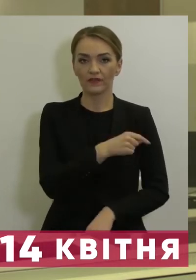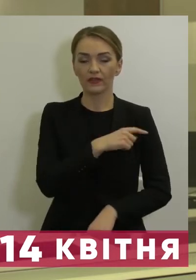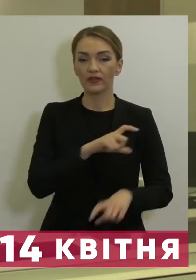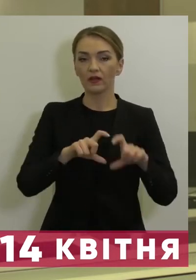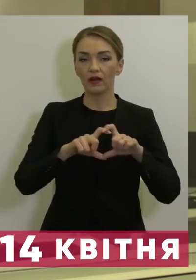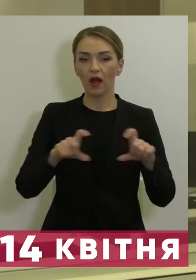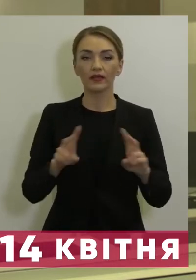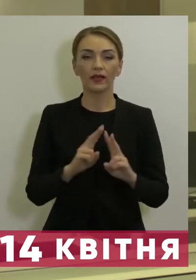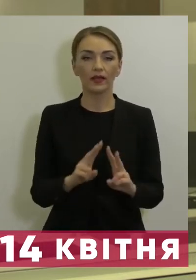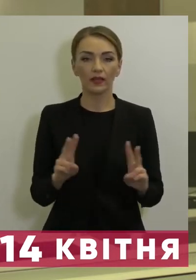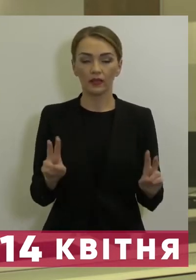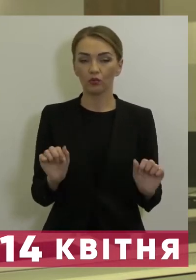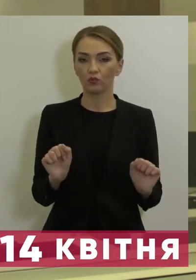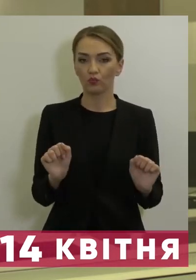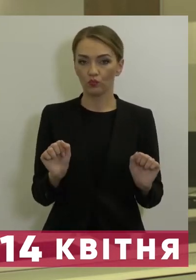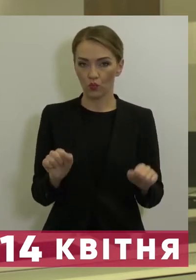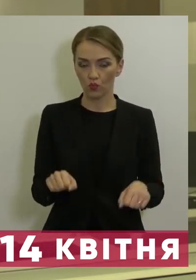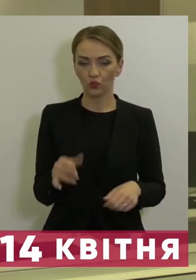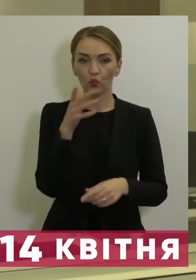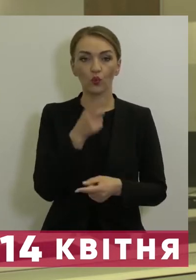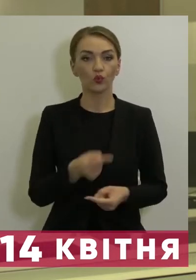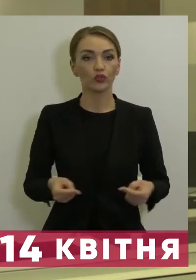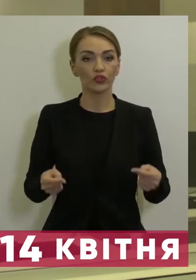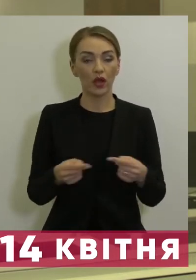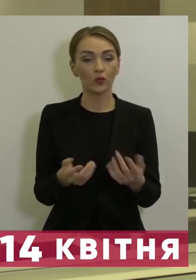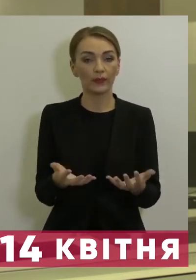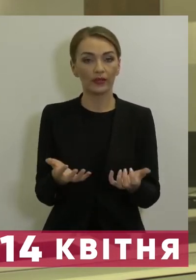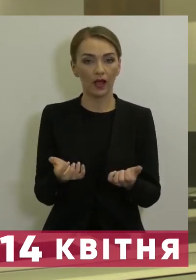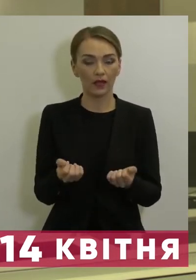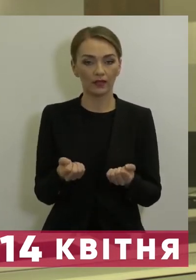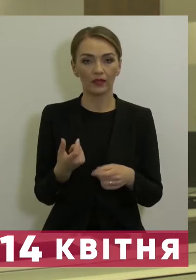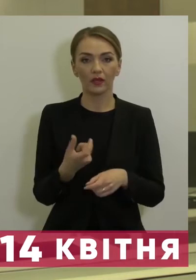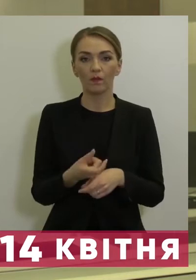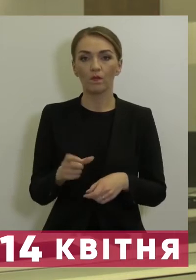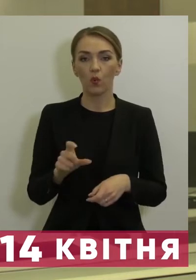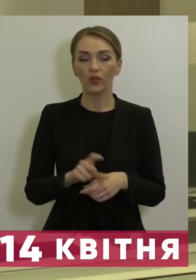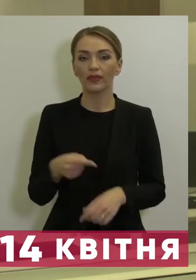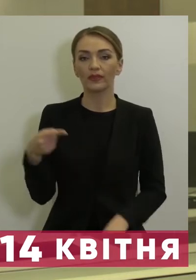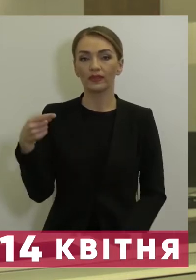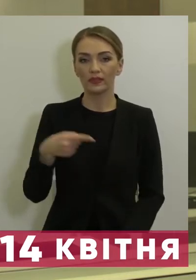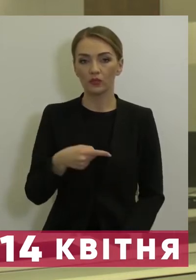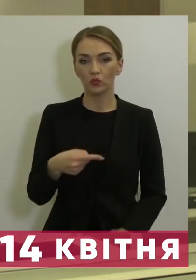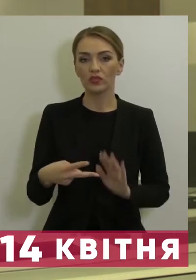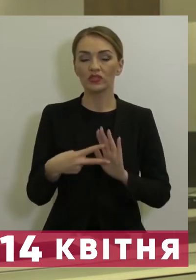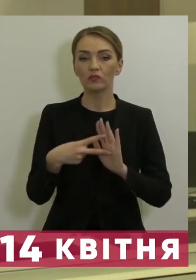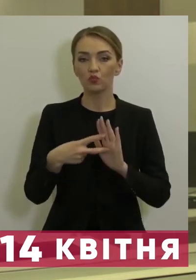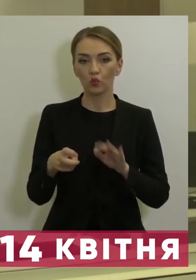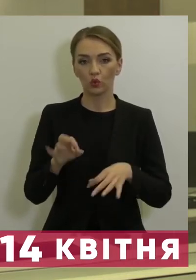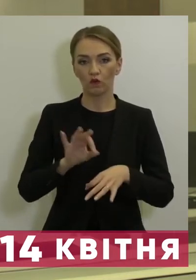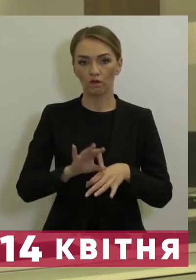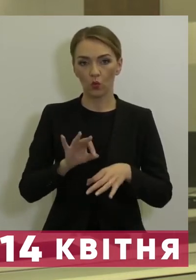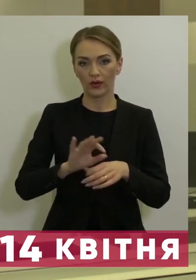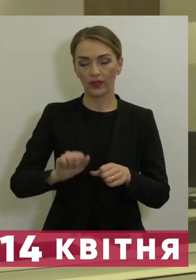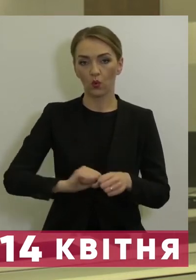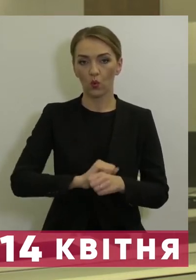лікарнях, які можуть одночасно прийняти понад 1700 хворих на